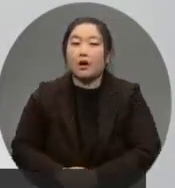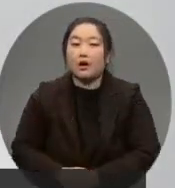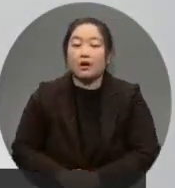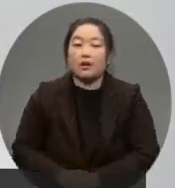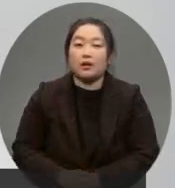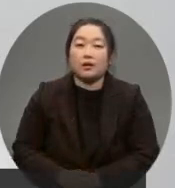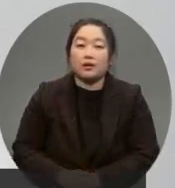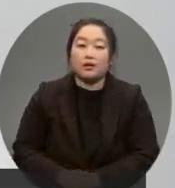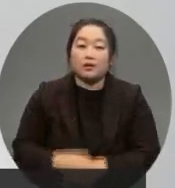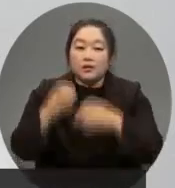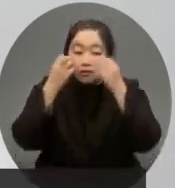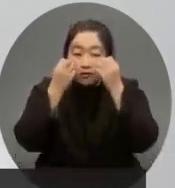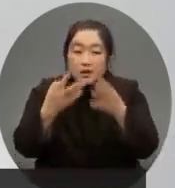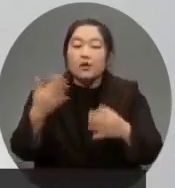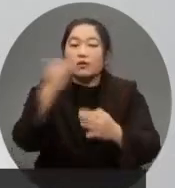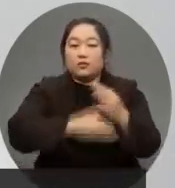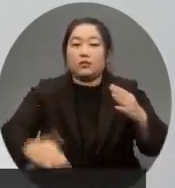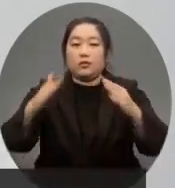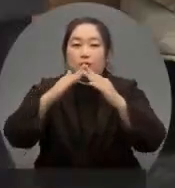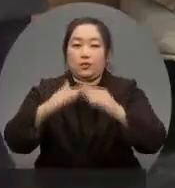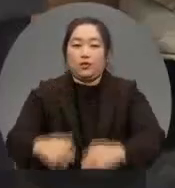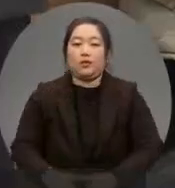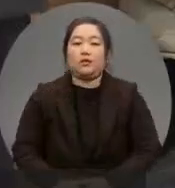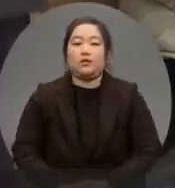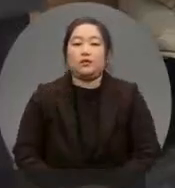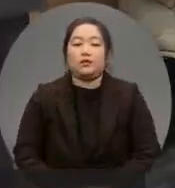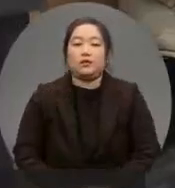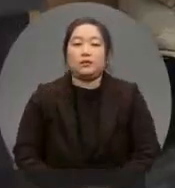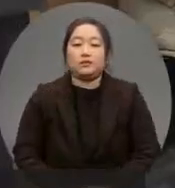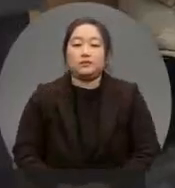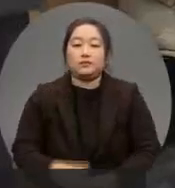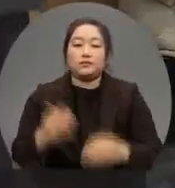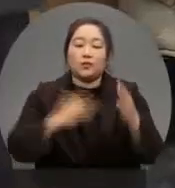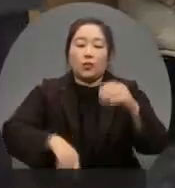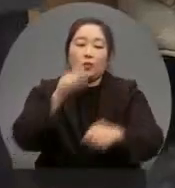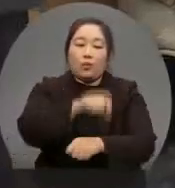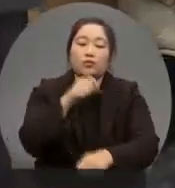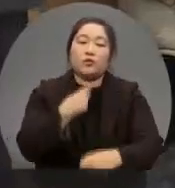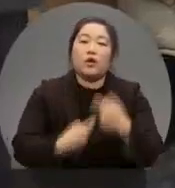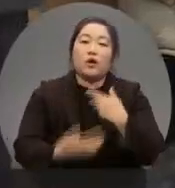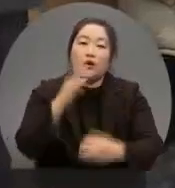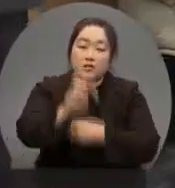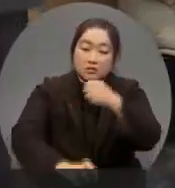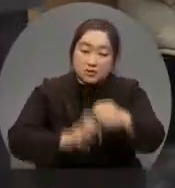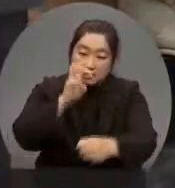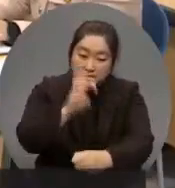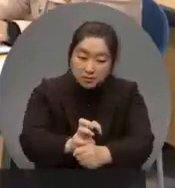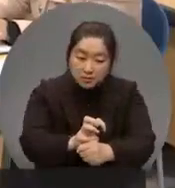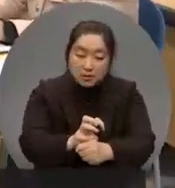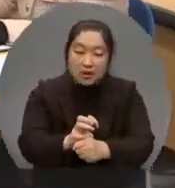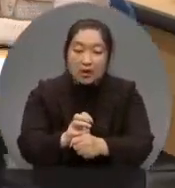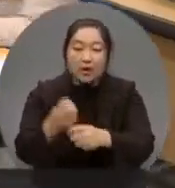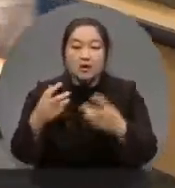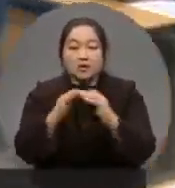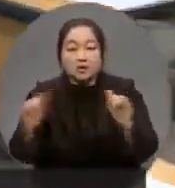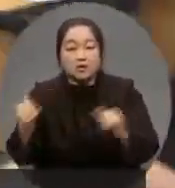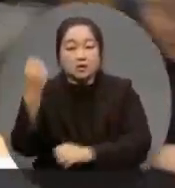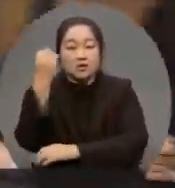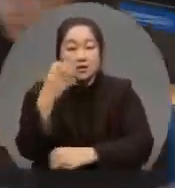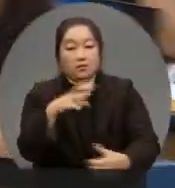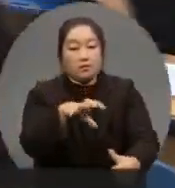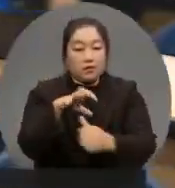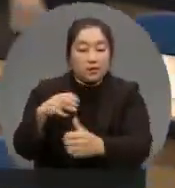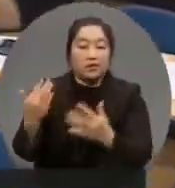일성은 새로운 청원이었습니다. 30년 공직 경험과 인적 기반을 바탕으로 새로운 청원